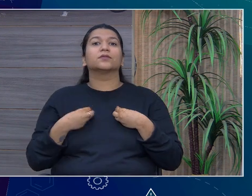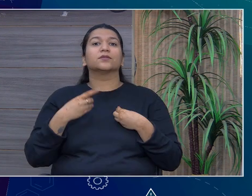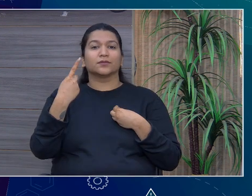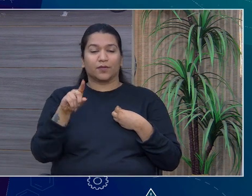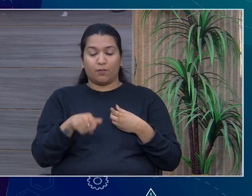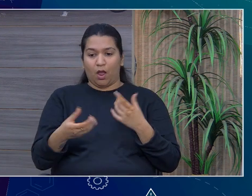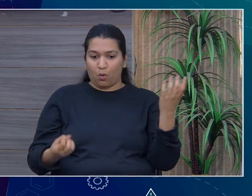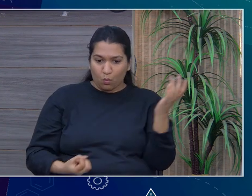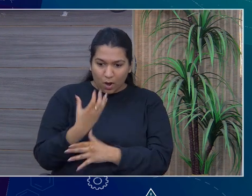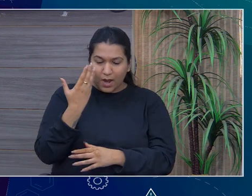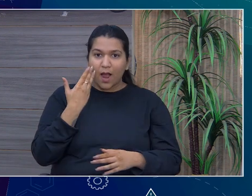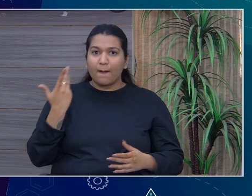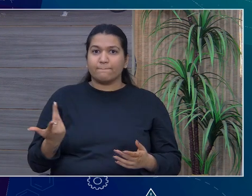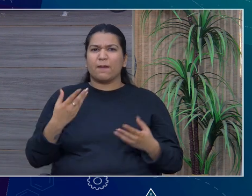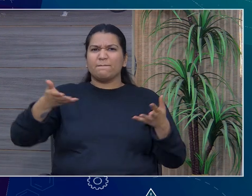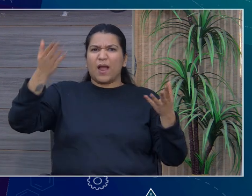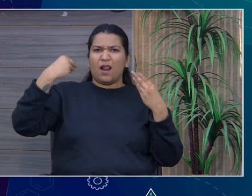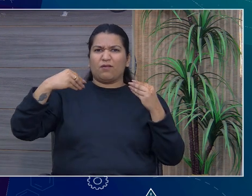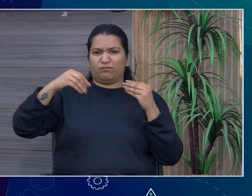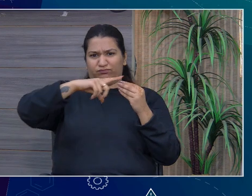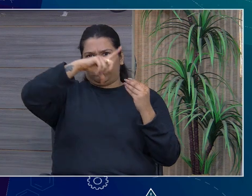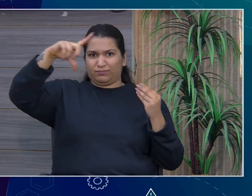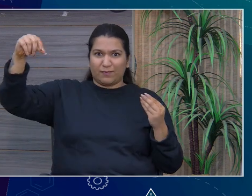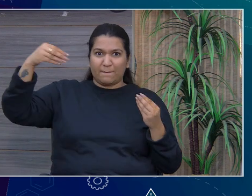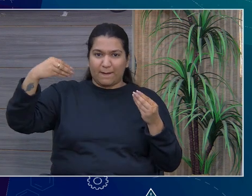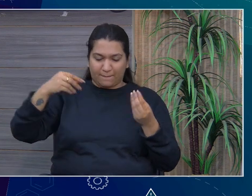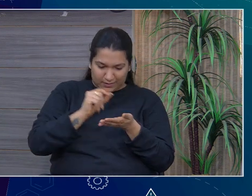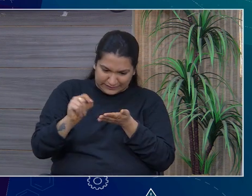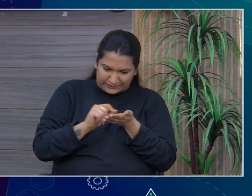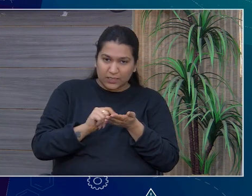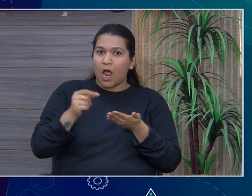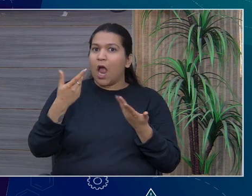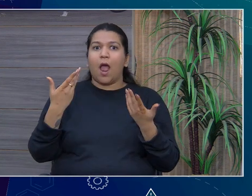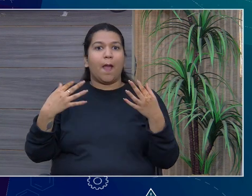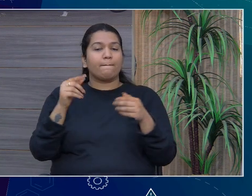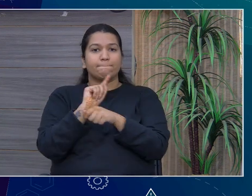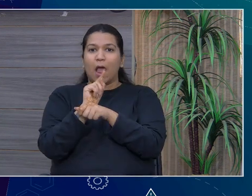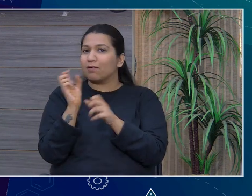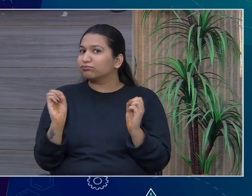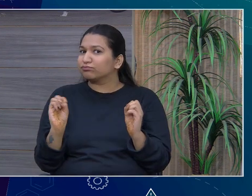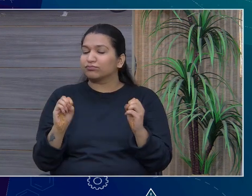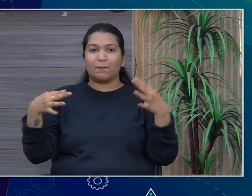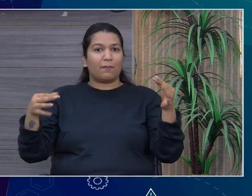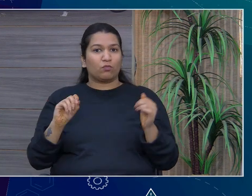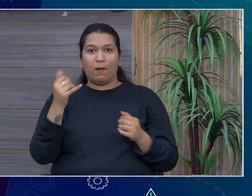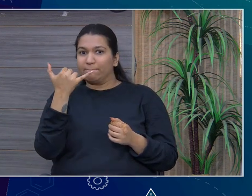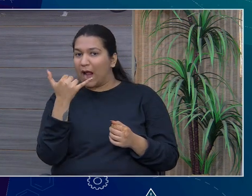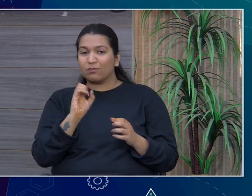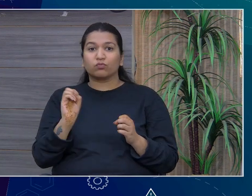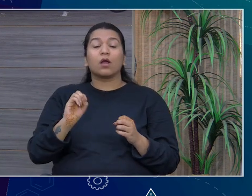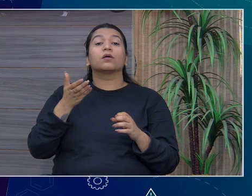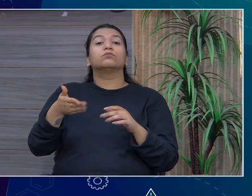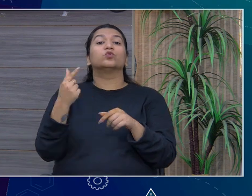ओरिजिन बताया कि आप भोजपत्र पे लिखते थे, एक तरीके का पत्र था यहाँ पर, पहले कागज तो होते नहीं थे, बिल्कुल कलम नहीं होती थी, तो फिर वो इंक कैसे बनाते थे, तो वो